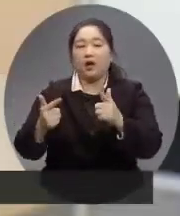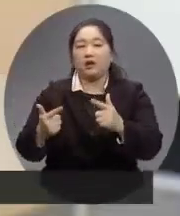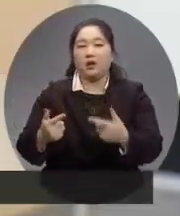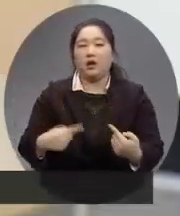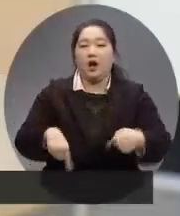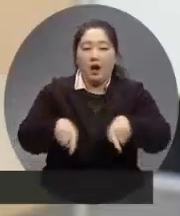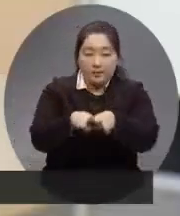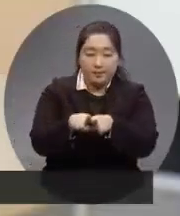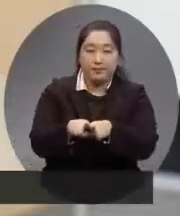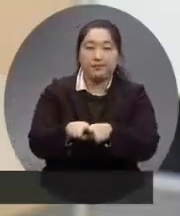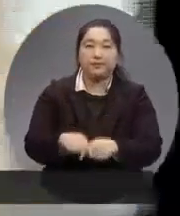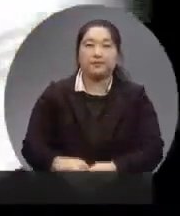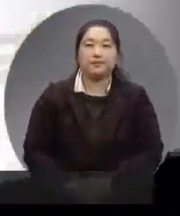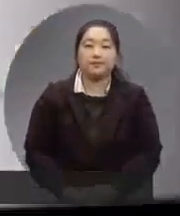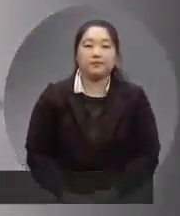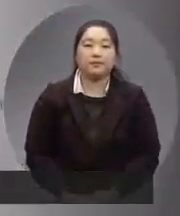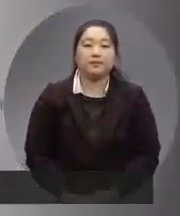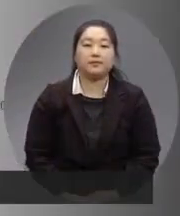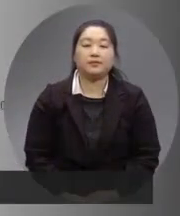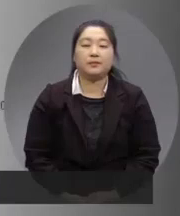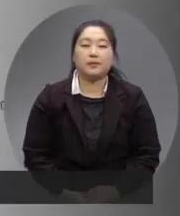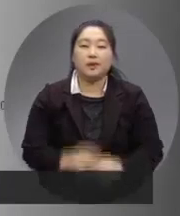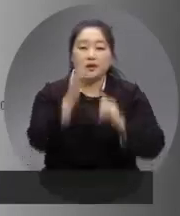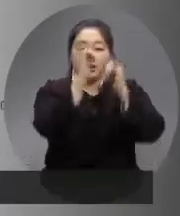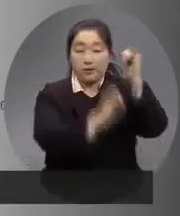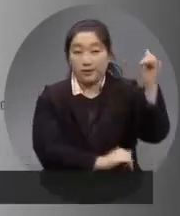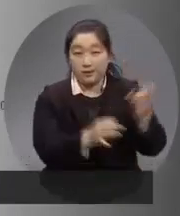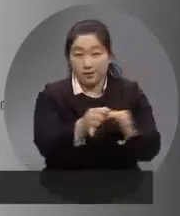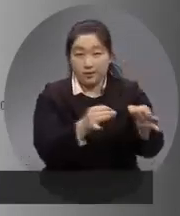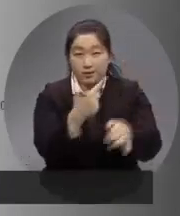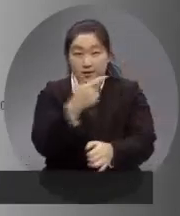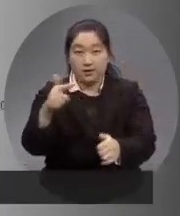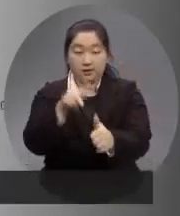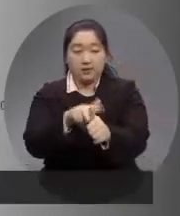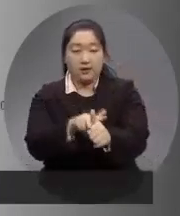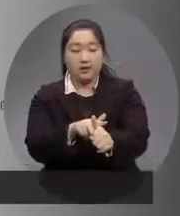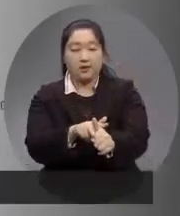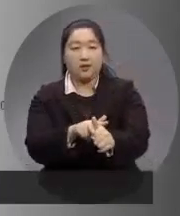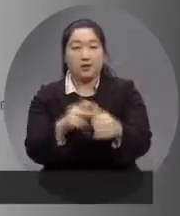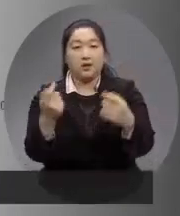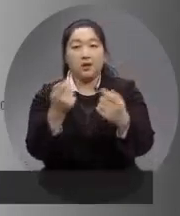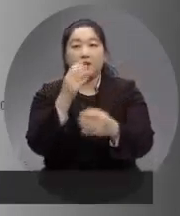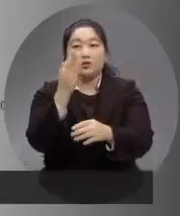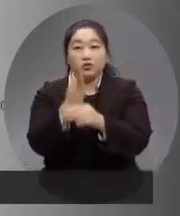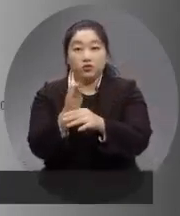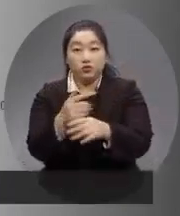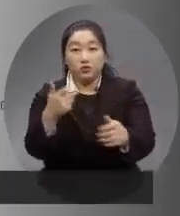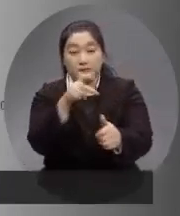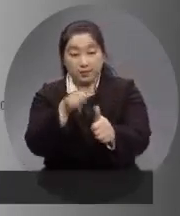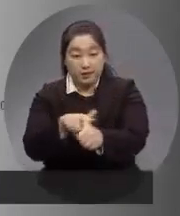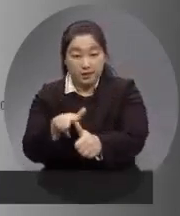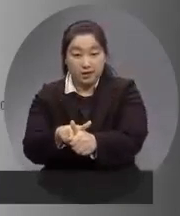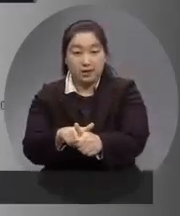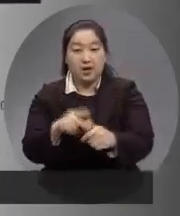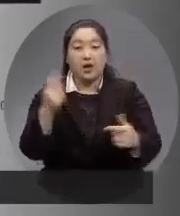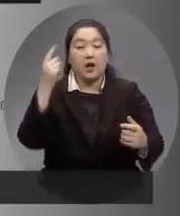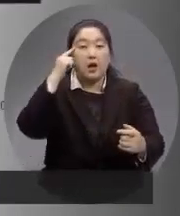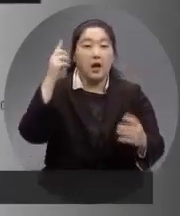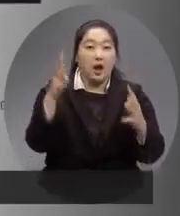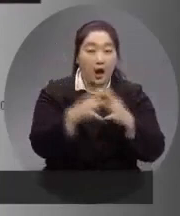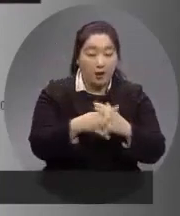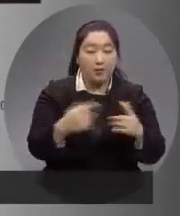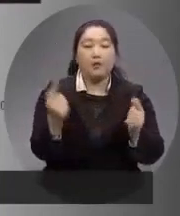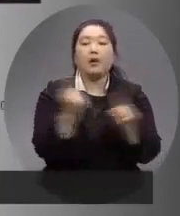관계가 됐다는 판단입니다. 전통시장과 대형마트, 준 대규모 점포 등 이해 당사자들이 합의해 바꾸면